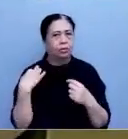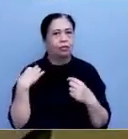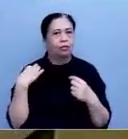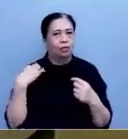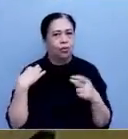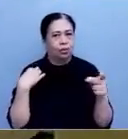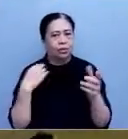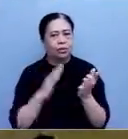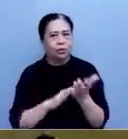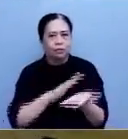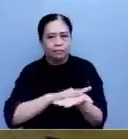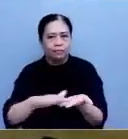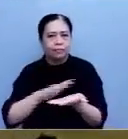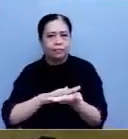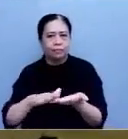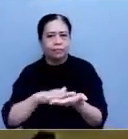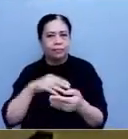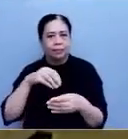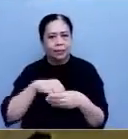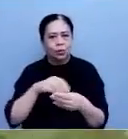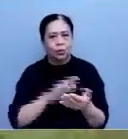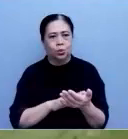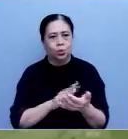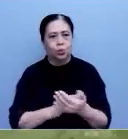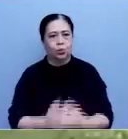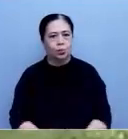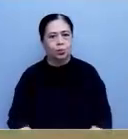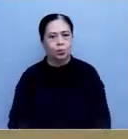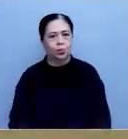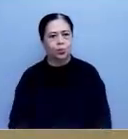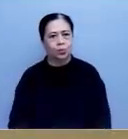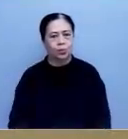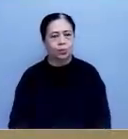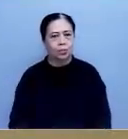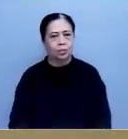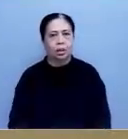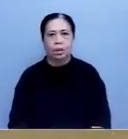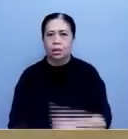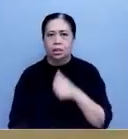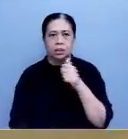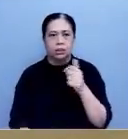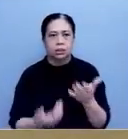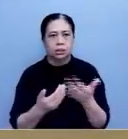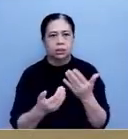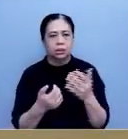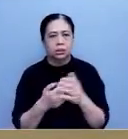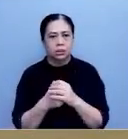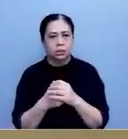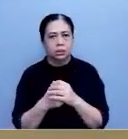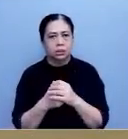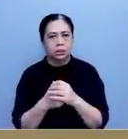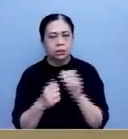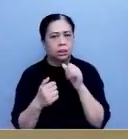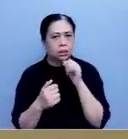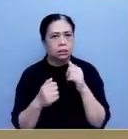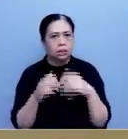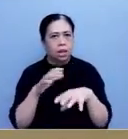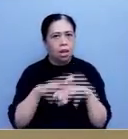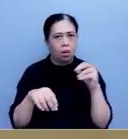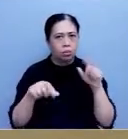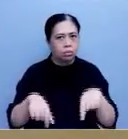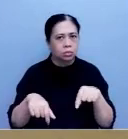sa paglinis sa loob ng eskwelahan. Gretchen, hindi daw basta-bastang nakakalabas ang bata dito